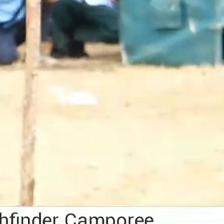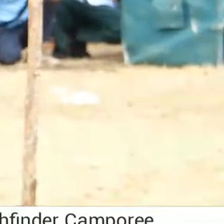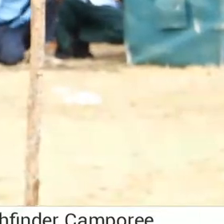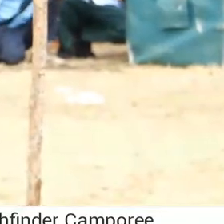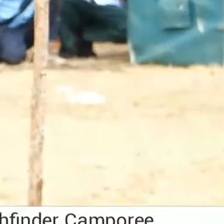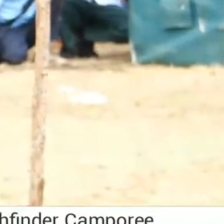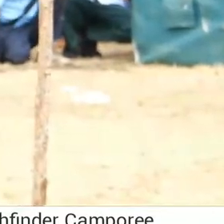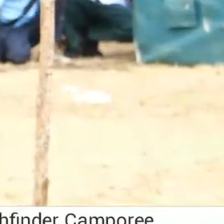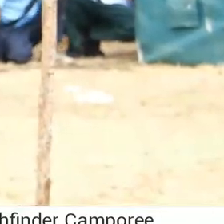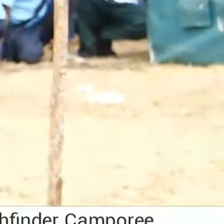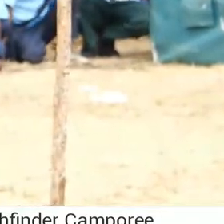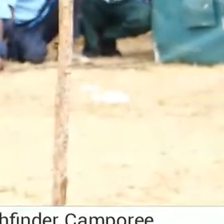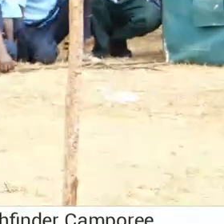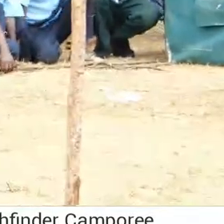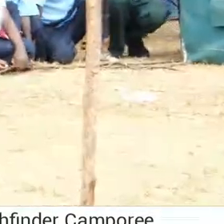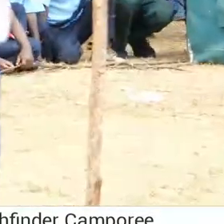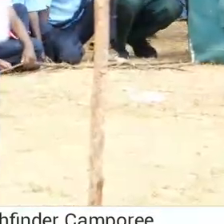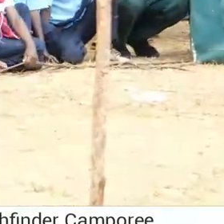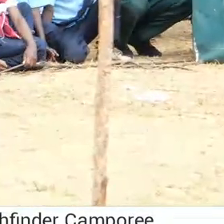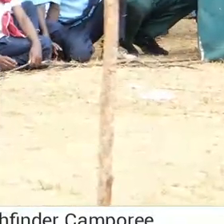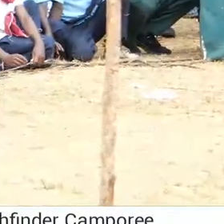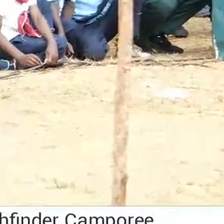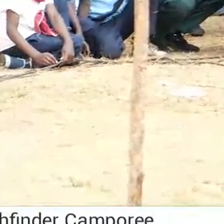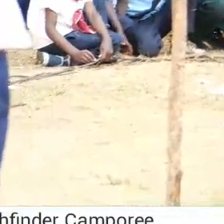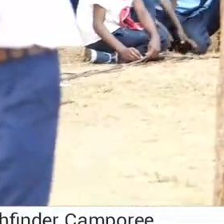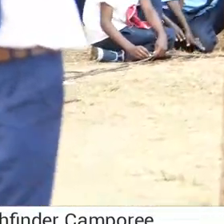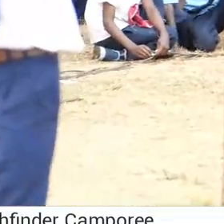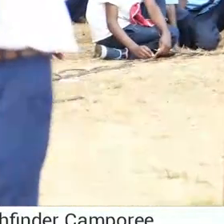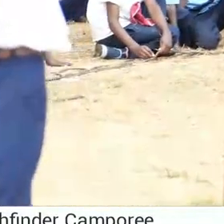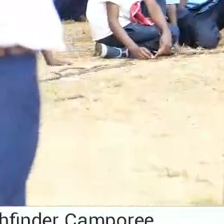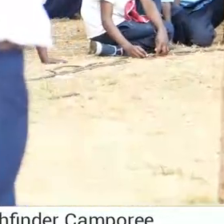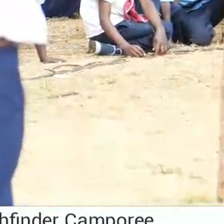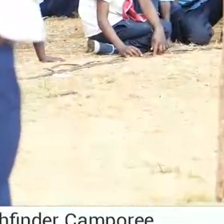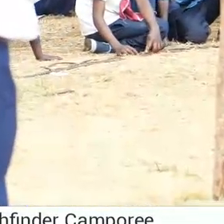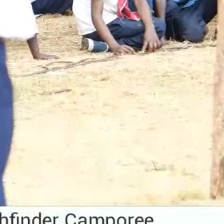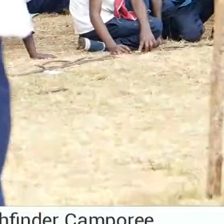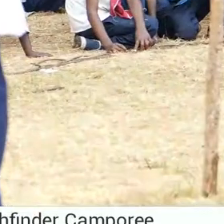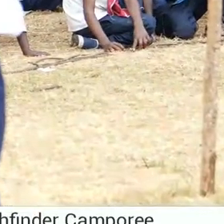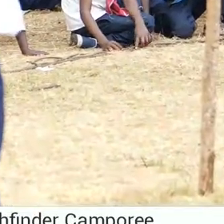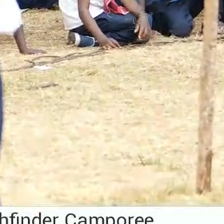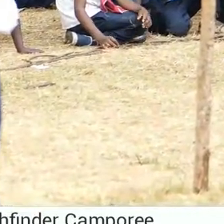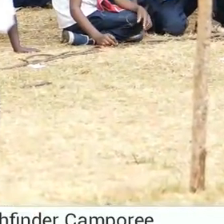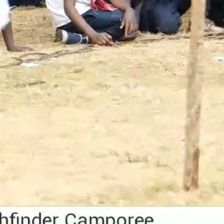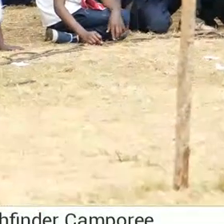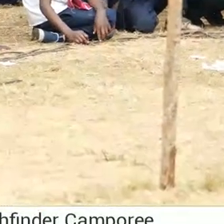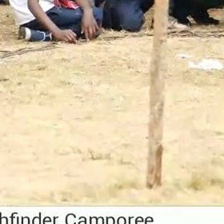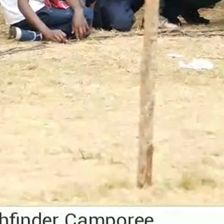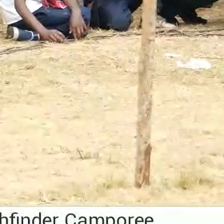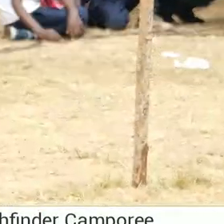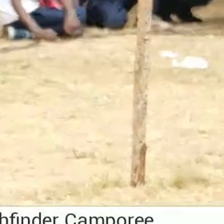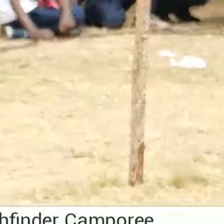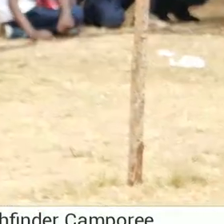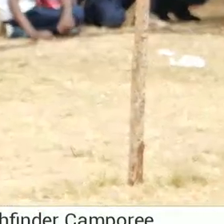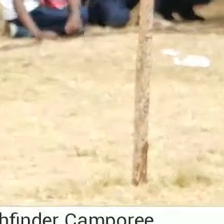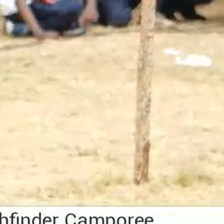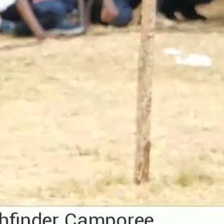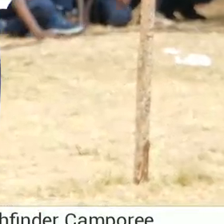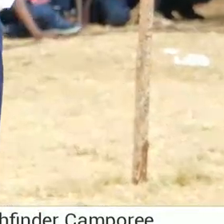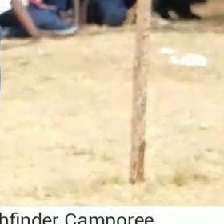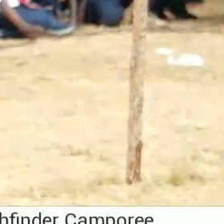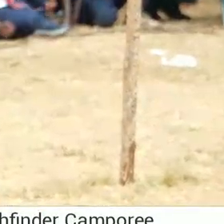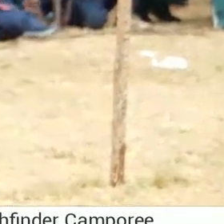Wakaishi kwa nyumba ya gorofa, si kama yenu sasa. Nyumba ya gorofa, lakini walikuwa naishi kwa nyumba ya 4, fourth floor juu.